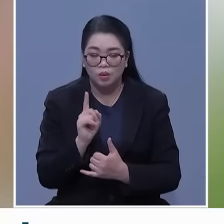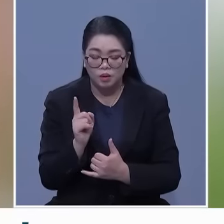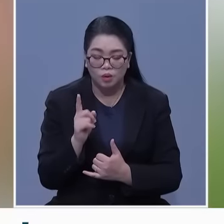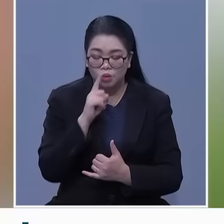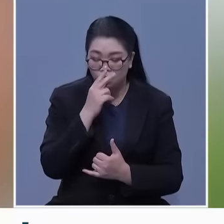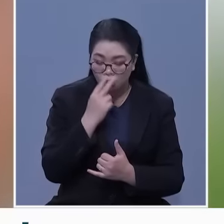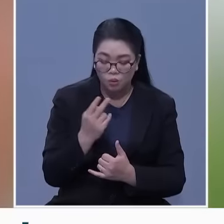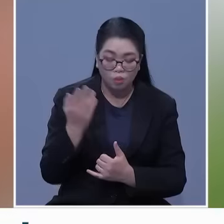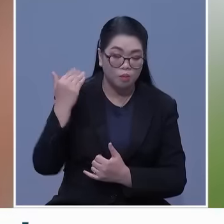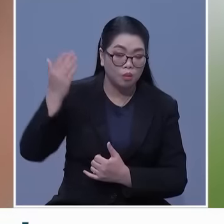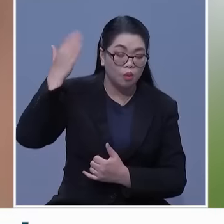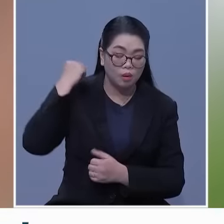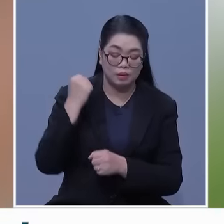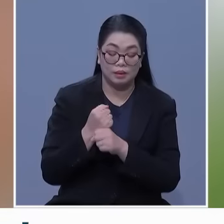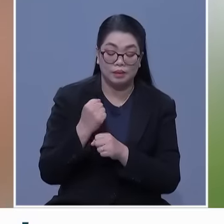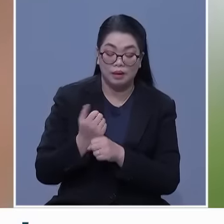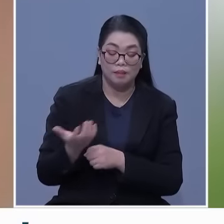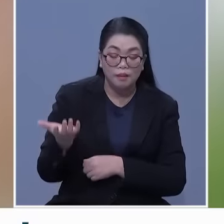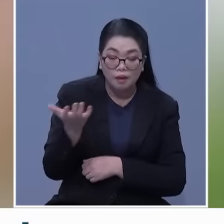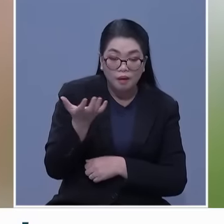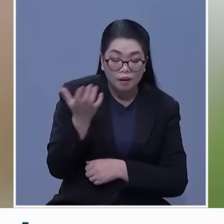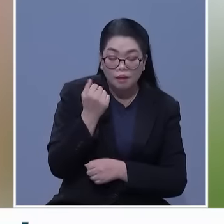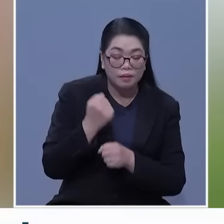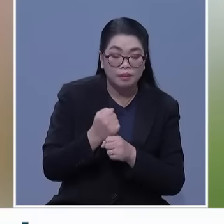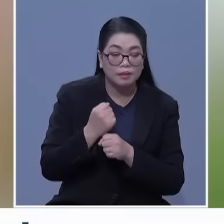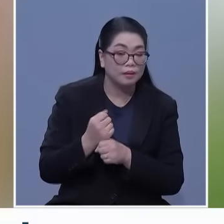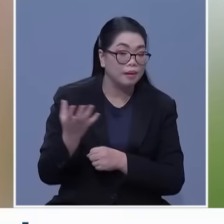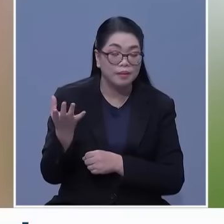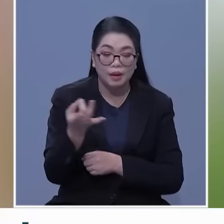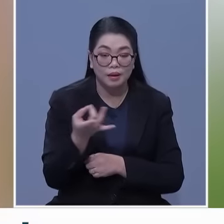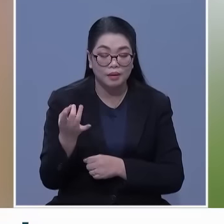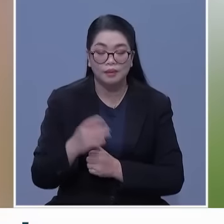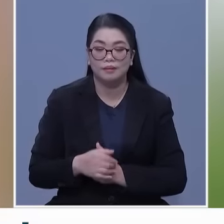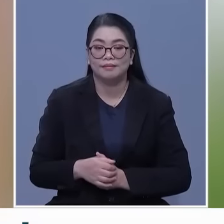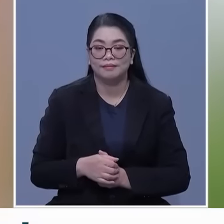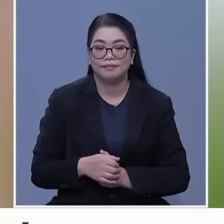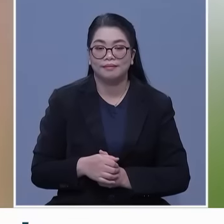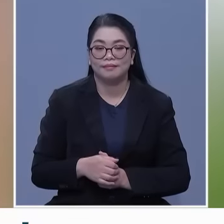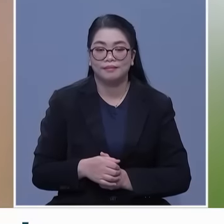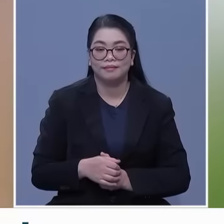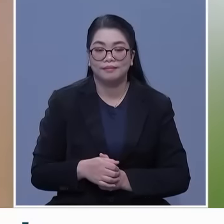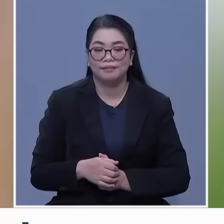งานในอดีตคุณงามความดีที่เคยทำมาดีกว่านะฮะ